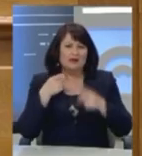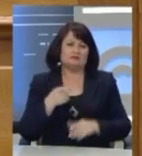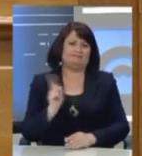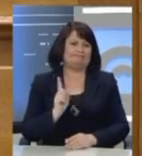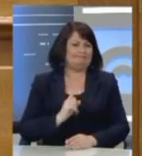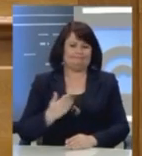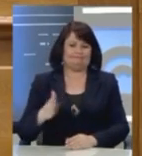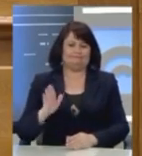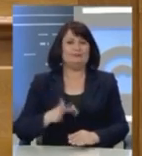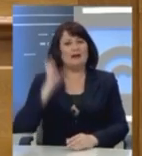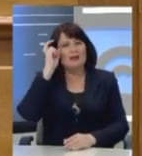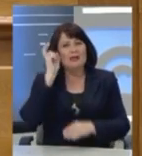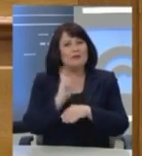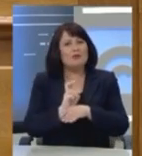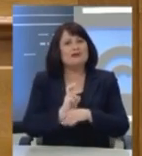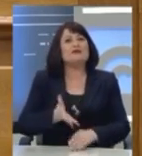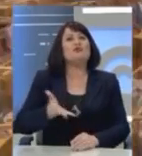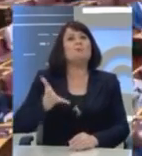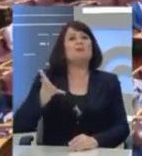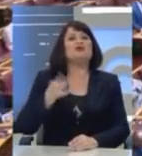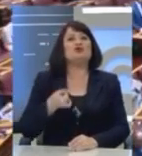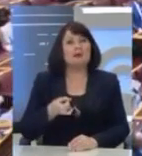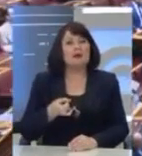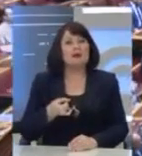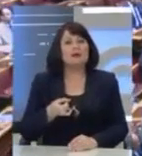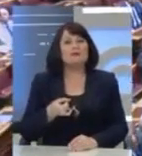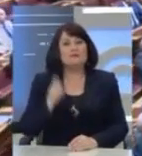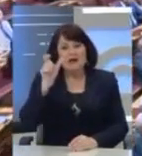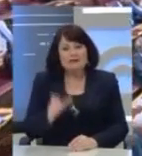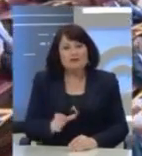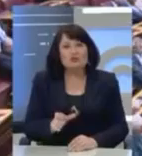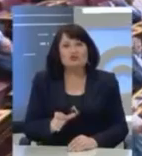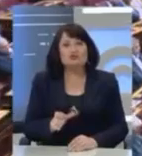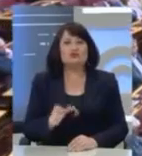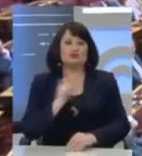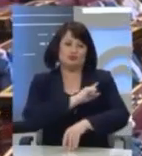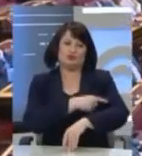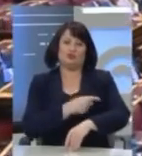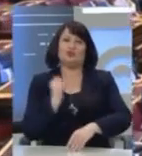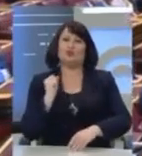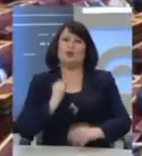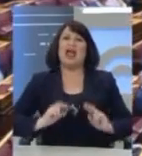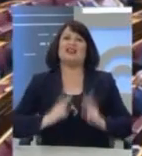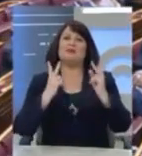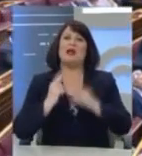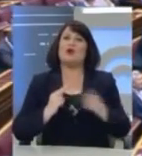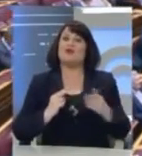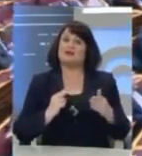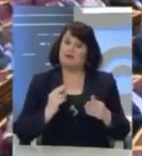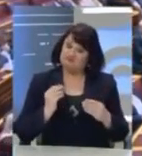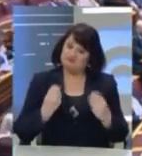θυμόμαστε λοιπόν τον Κωνσταντίνο Μητσοτάκη ως έναν πολύ ικανό πολιτικό αντίπαλο της αριστεράς, αλλά